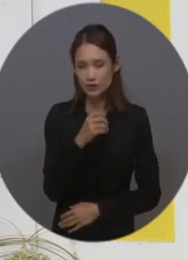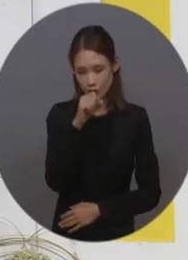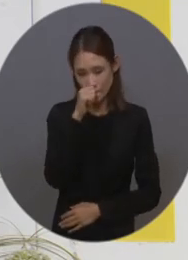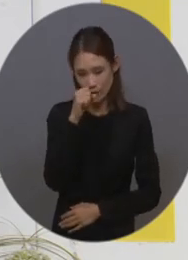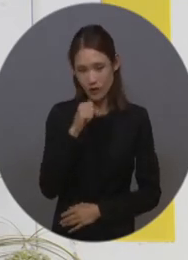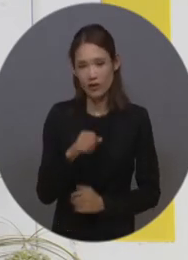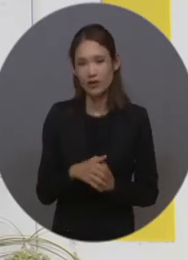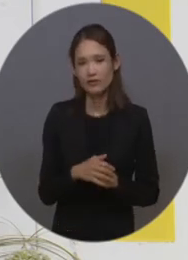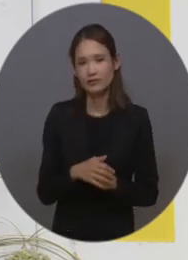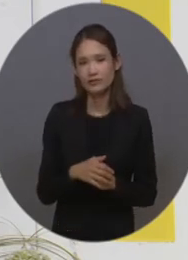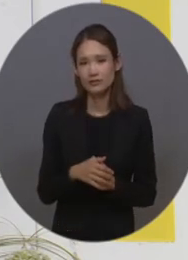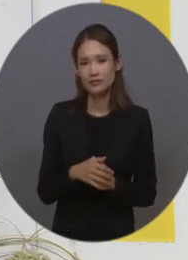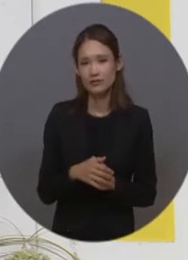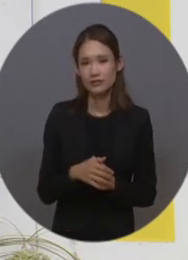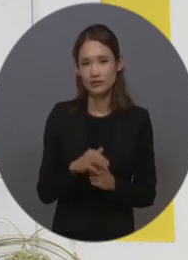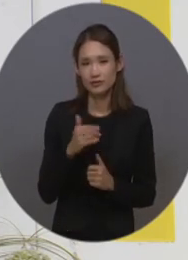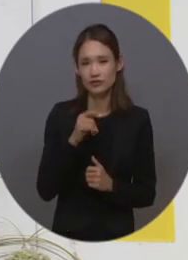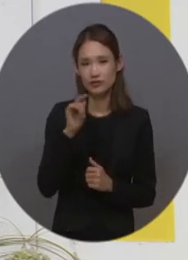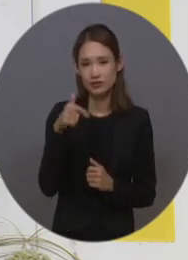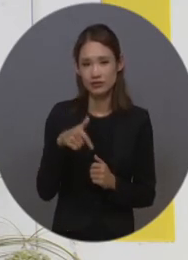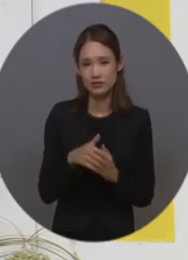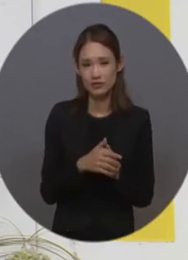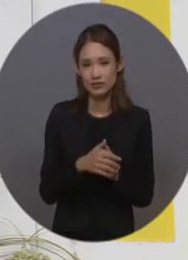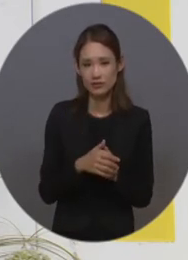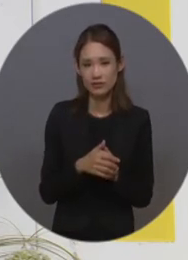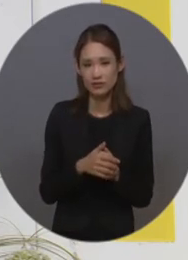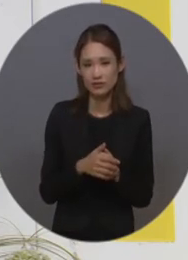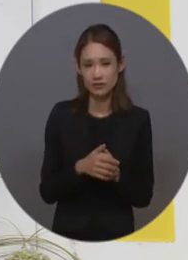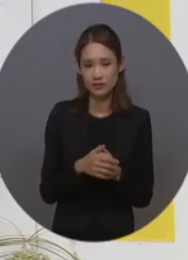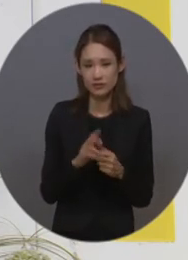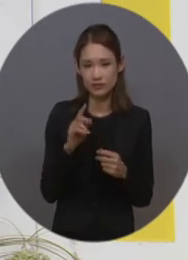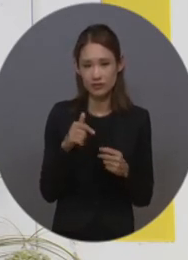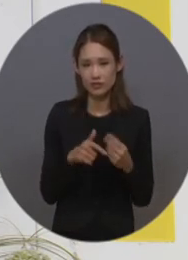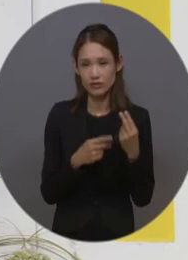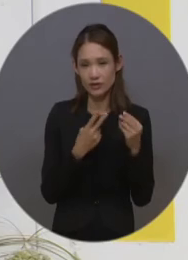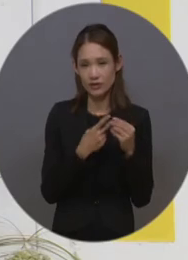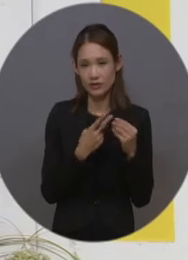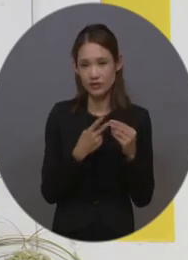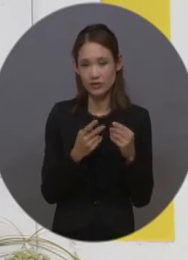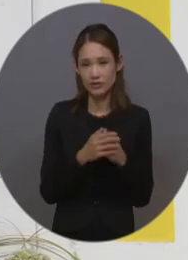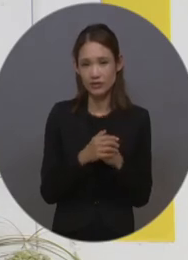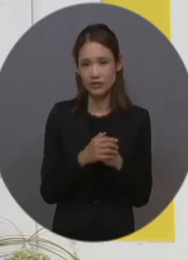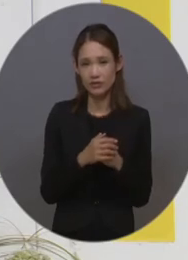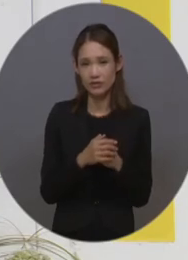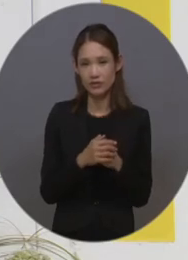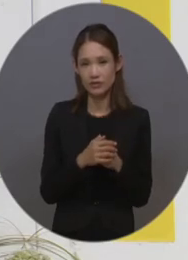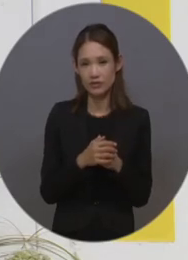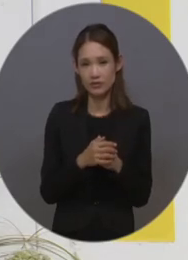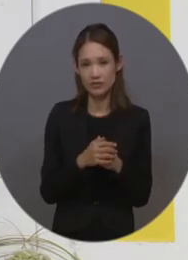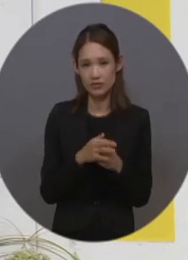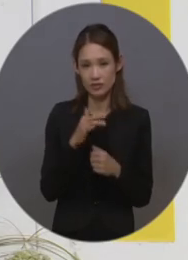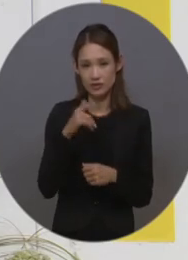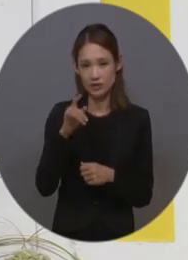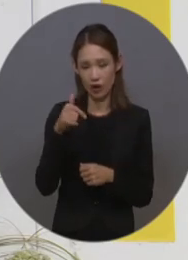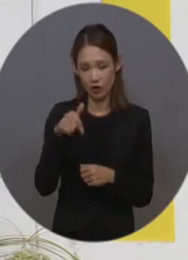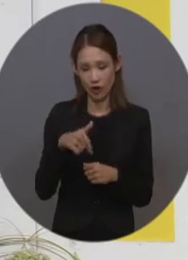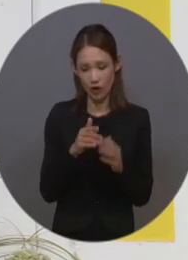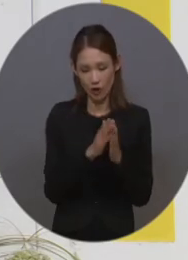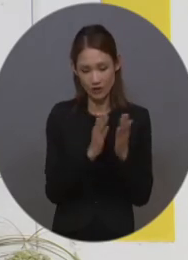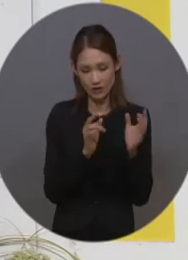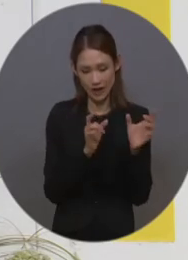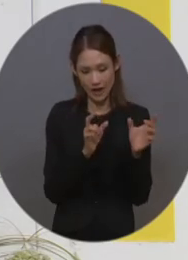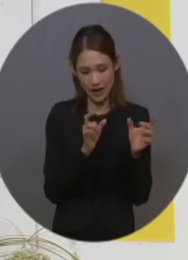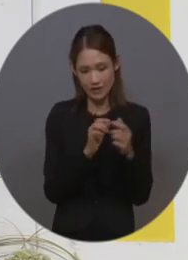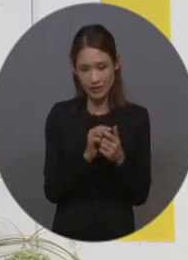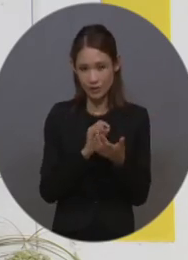않습니까? 네. 수학의 2라고요. 수학 1은 문과고 수학 2는 이제 이과고. 네. 수학의 정석이라는 책이 있었습니다. 그래서 네. 이제